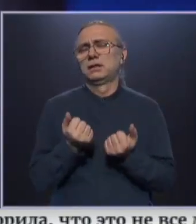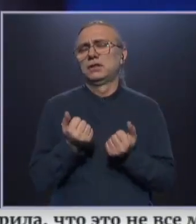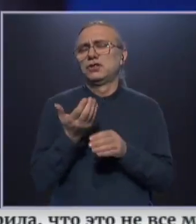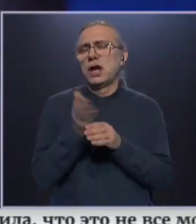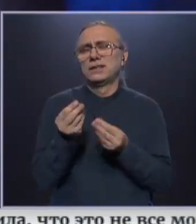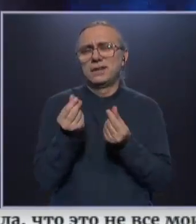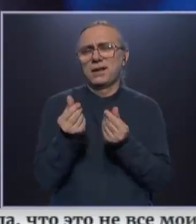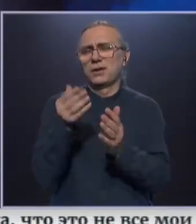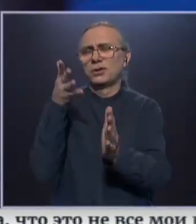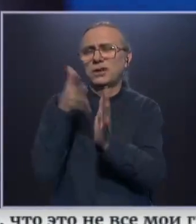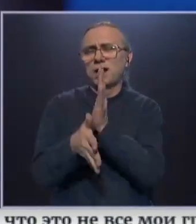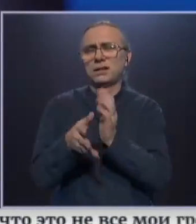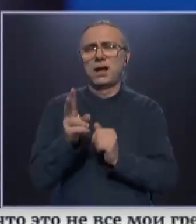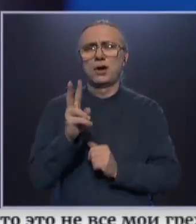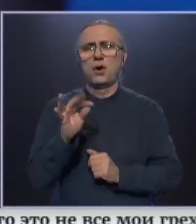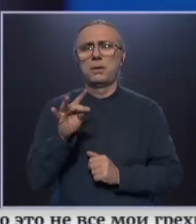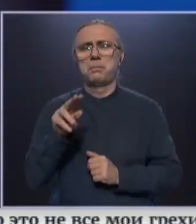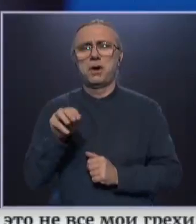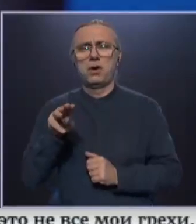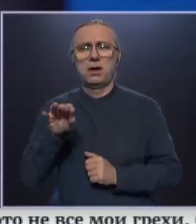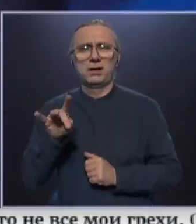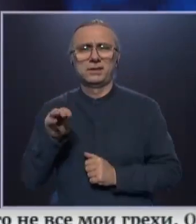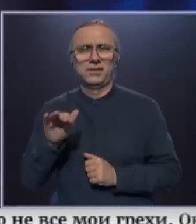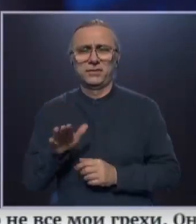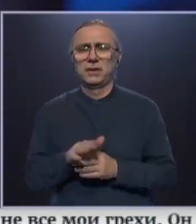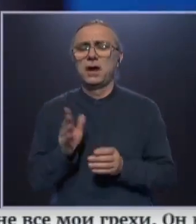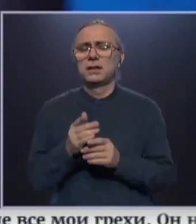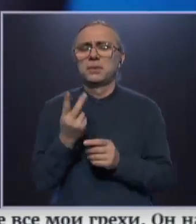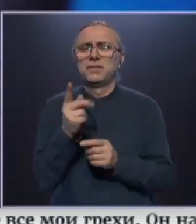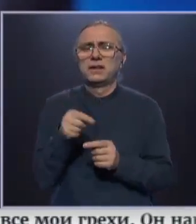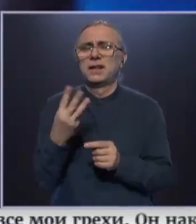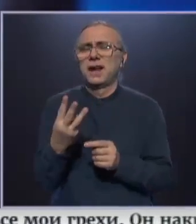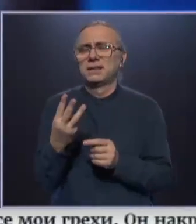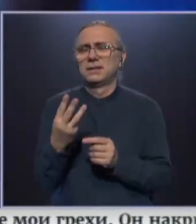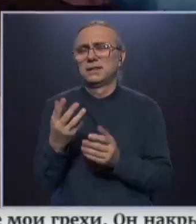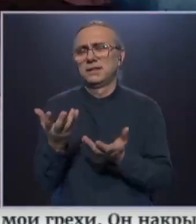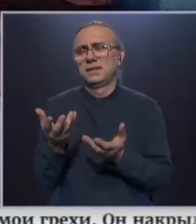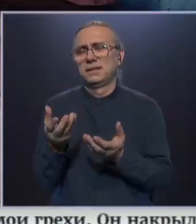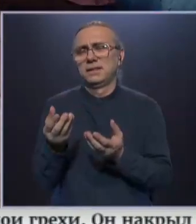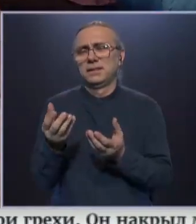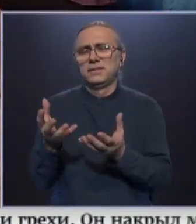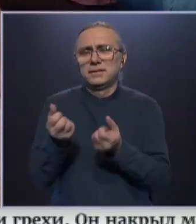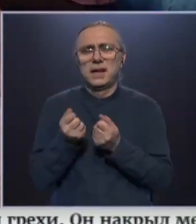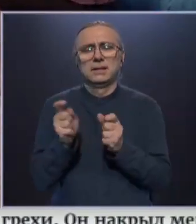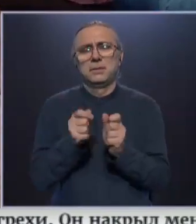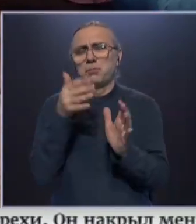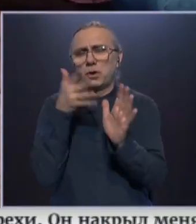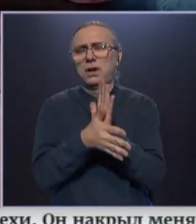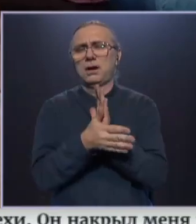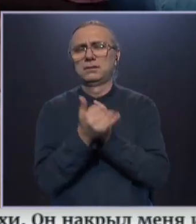на корпоратив, ну, хотя бы две трети, вот, что-то закупить и отправить на фронт. Да, более-менее все